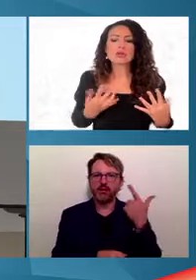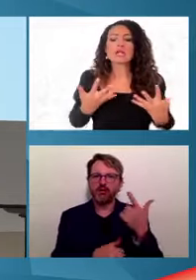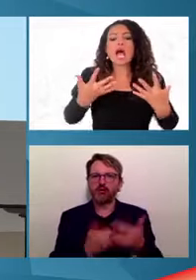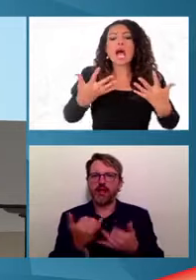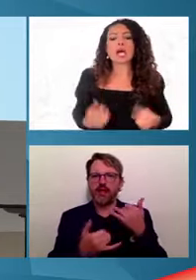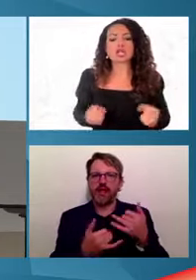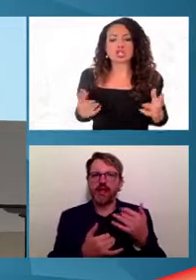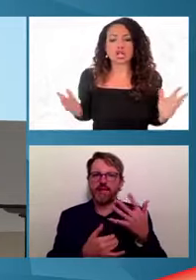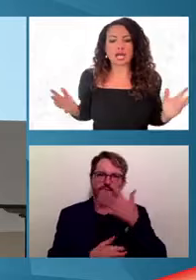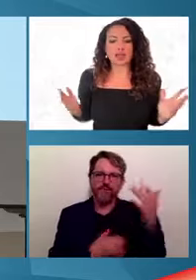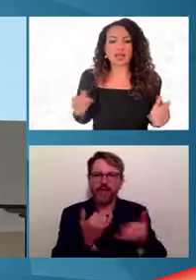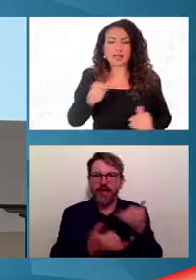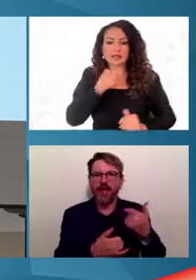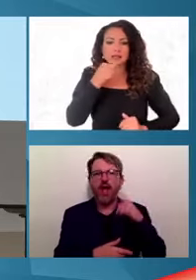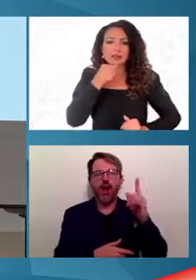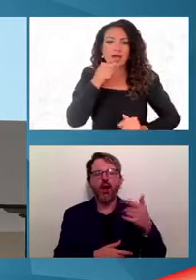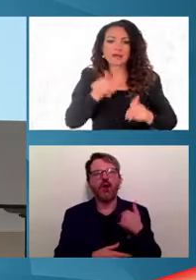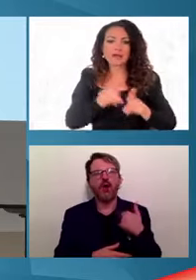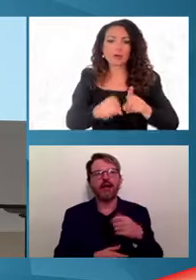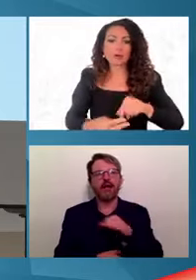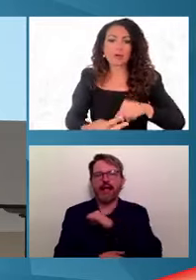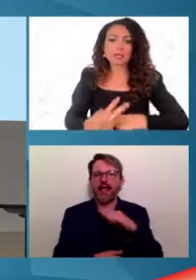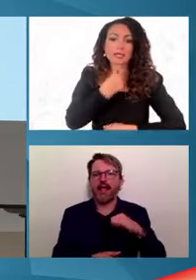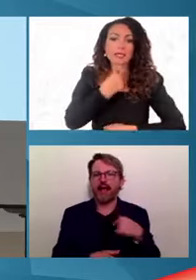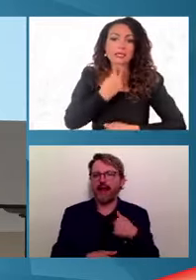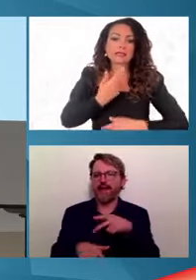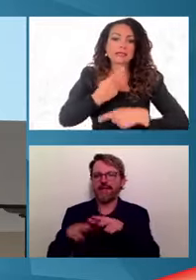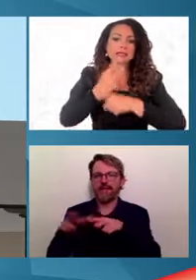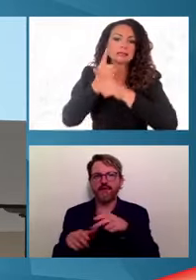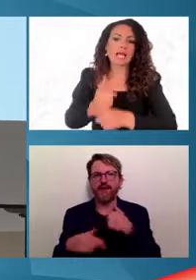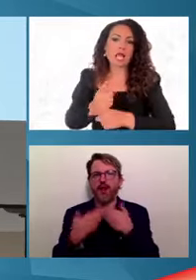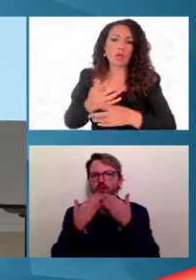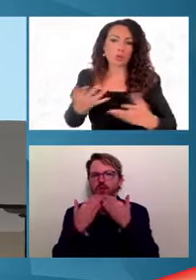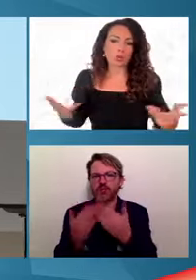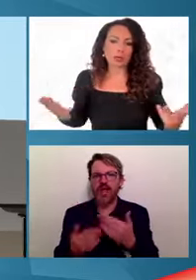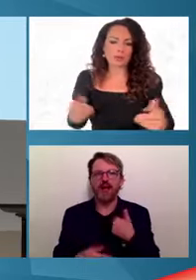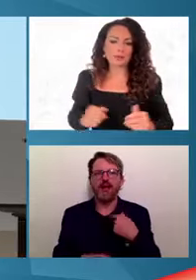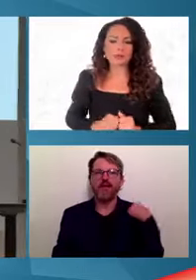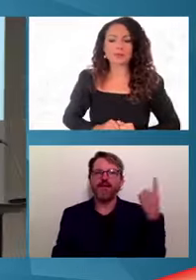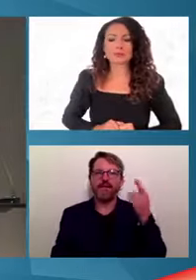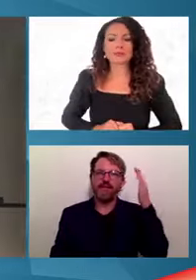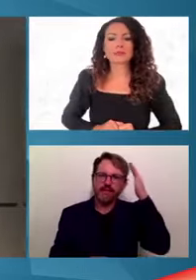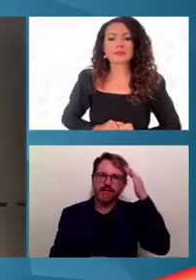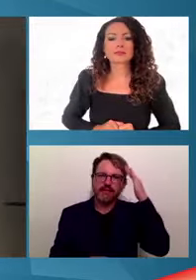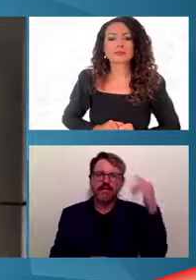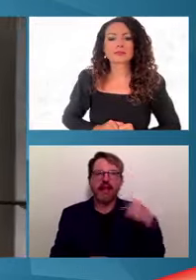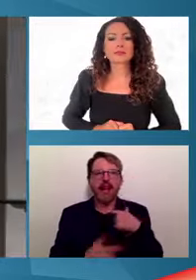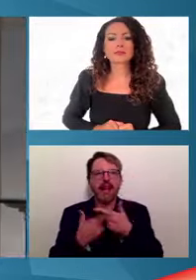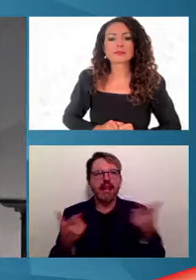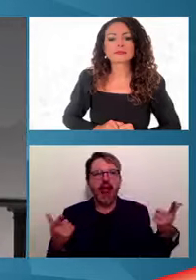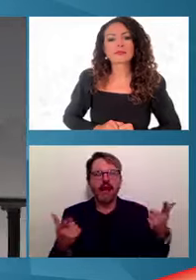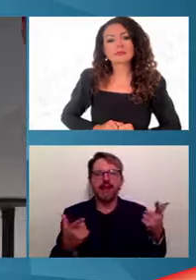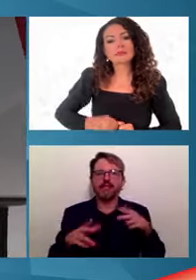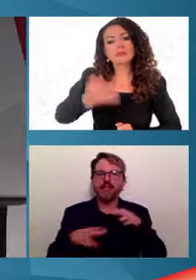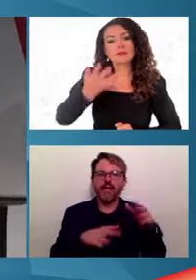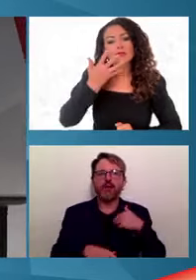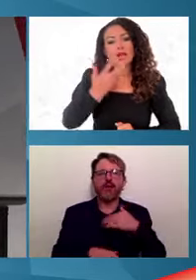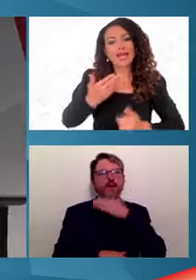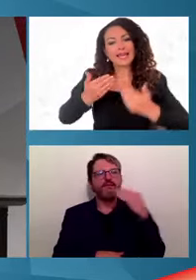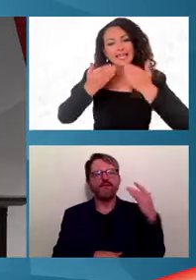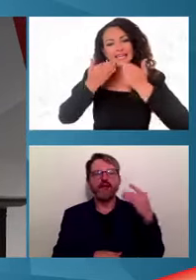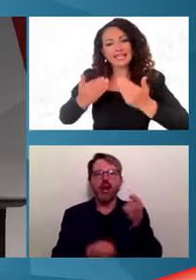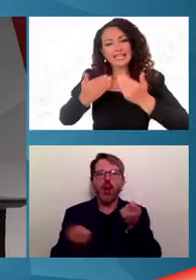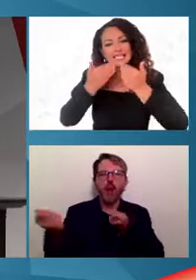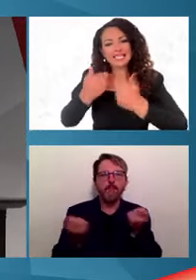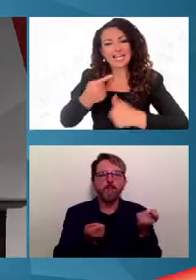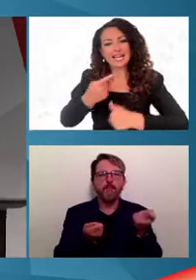danken der eigenen Verwaltung. Denn wir alle wissen als Mitglieder der Landesregierung, man kann viel sich politisch ausdenken, wenn man